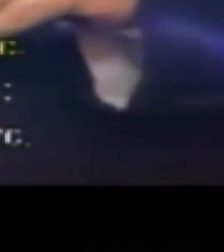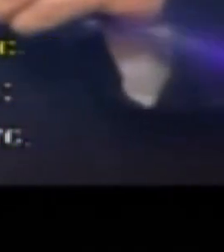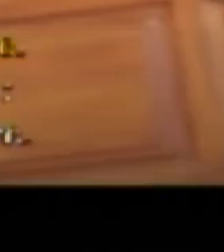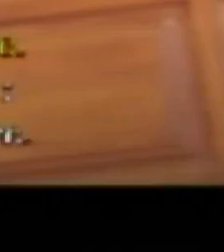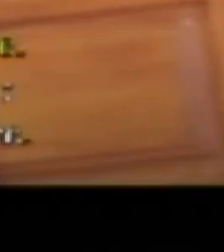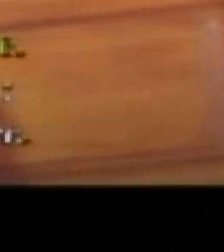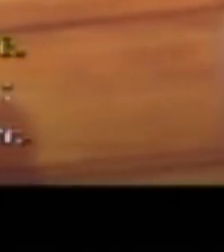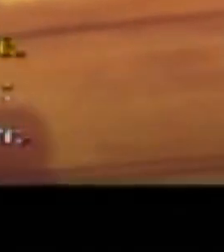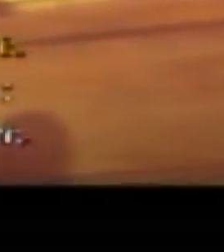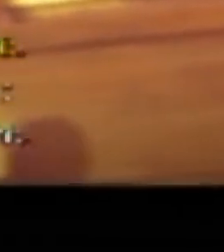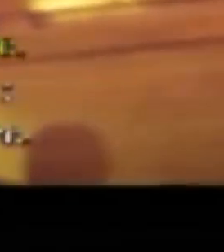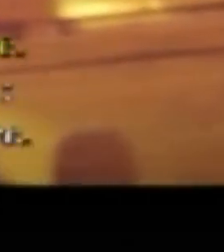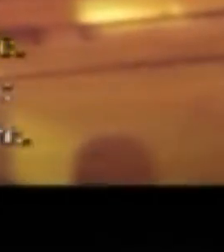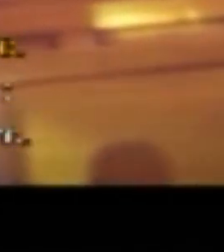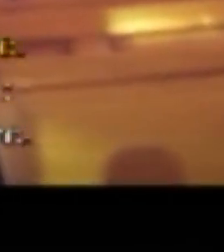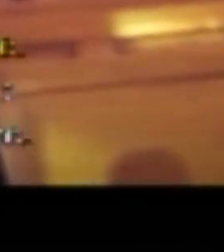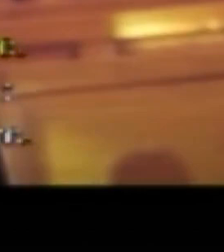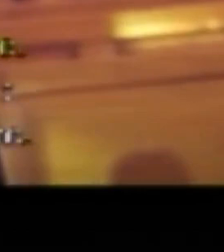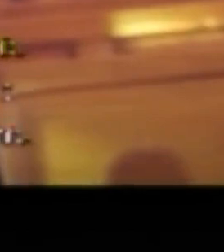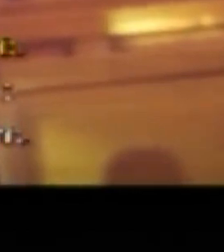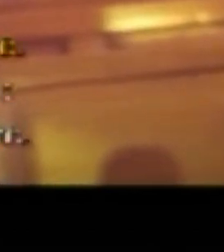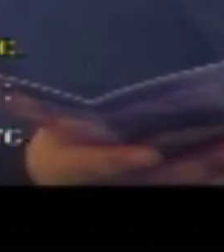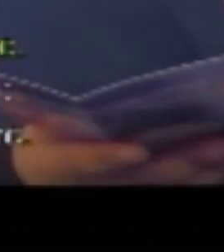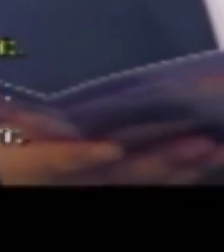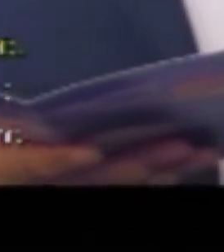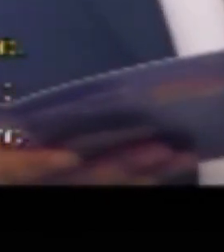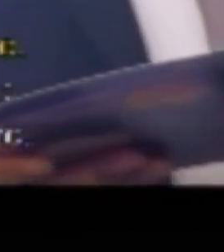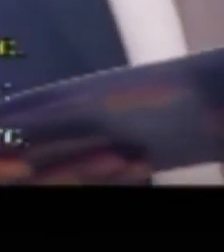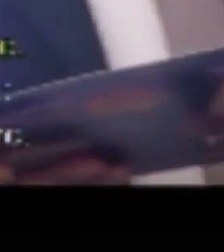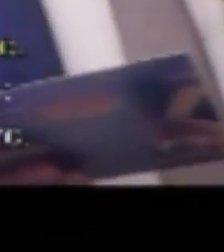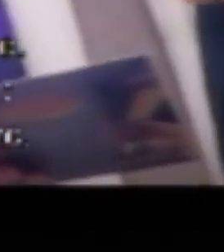اري ام